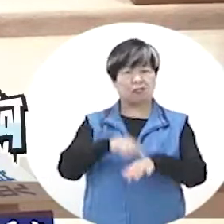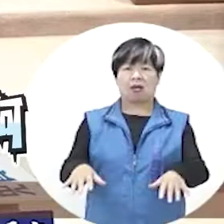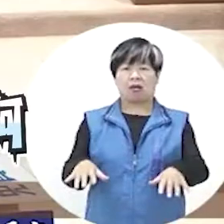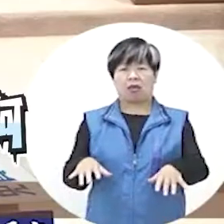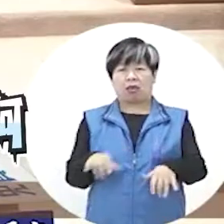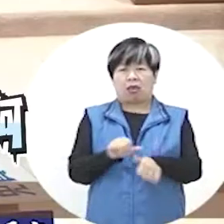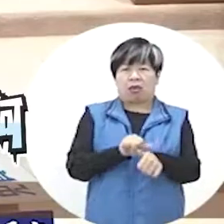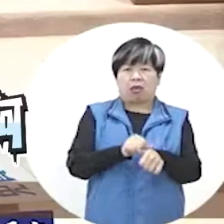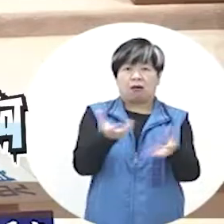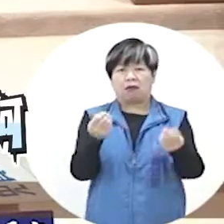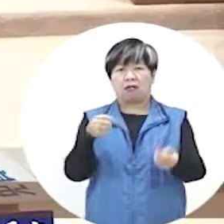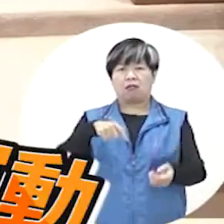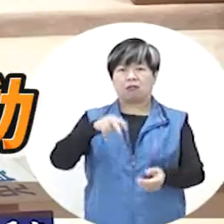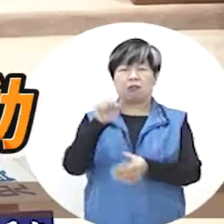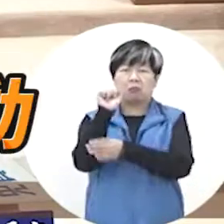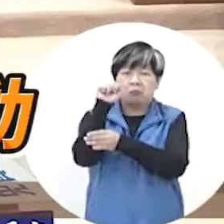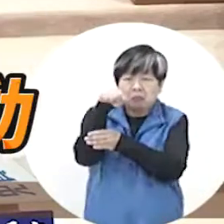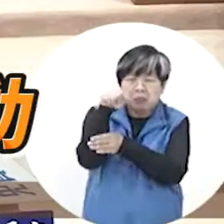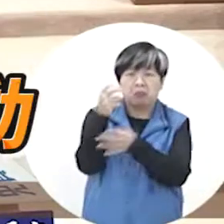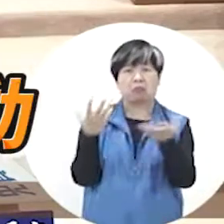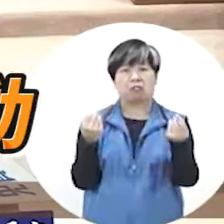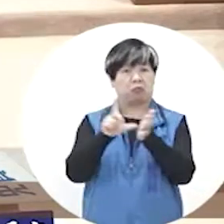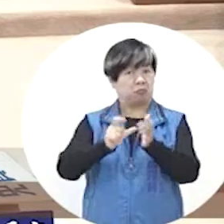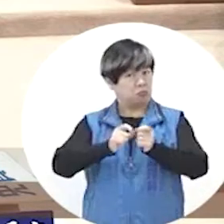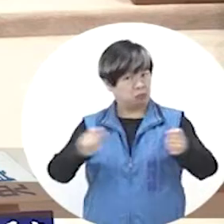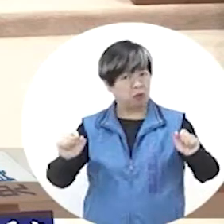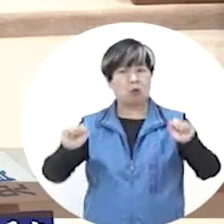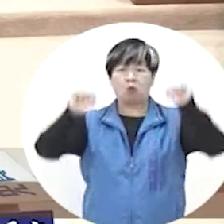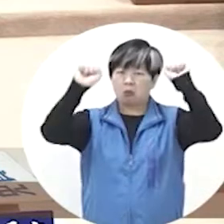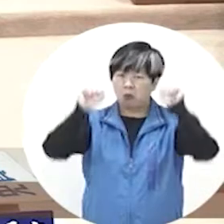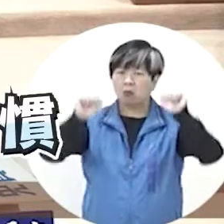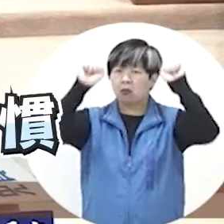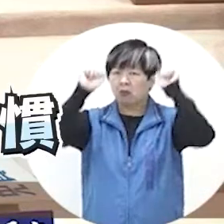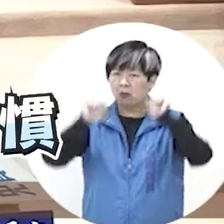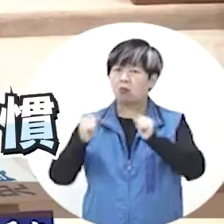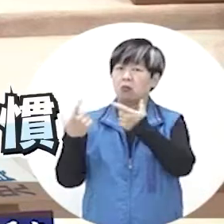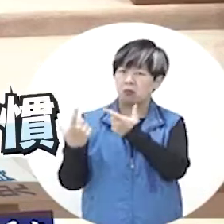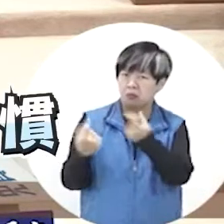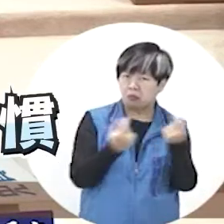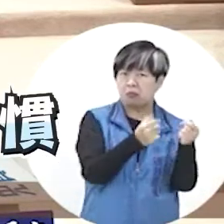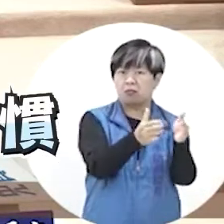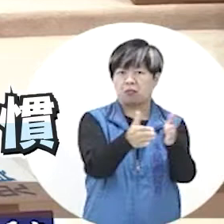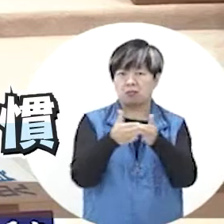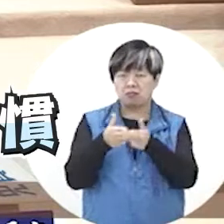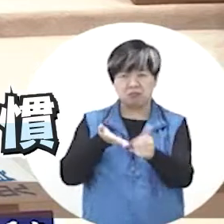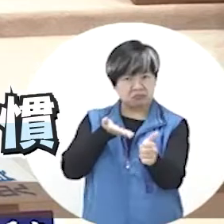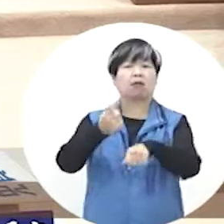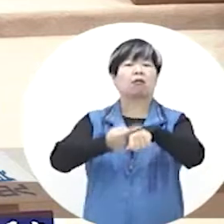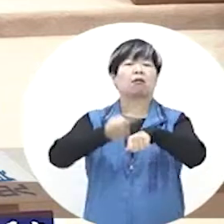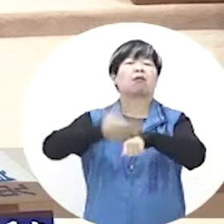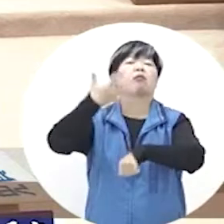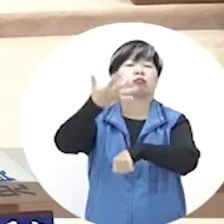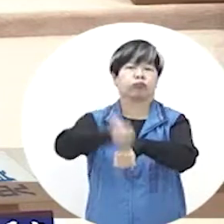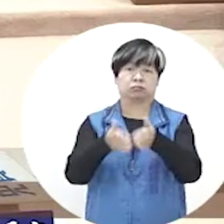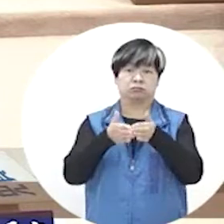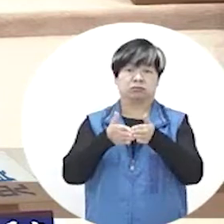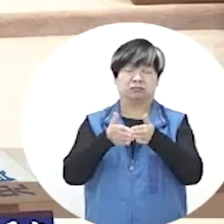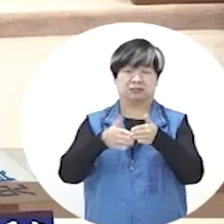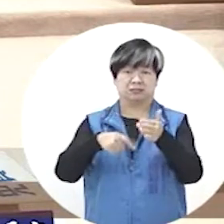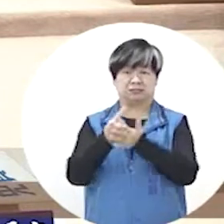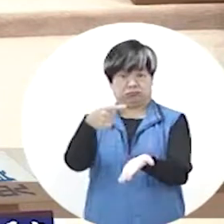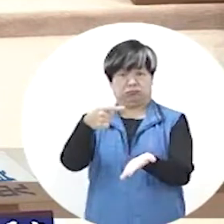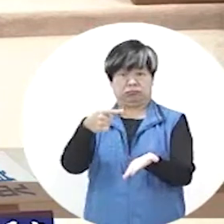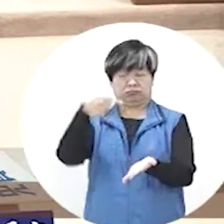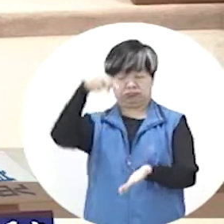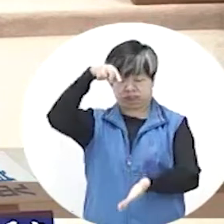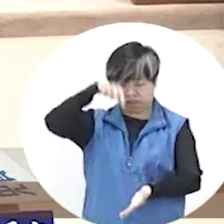是走路不会驼背啊，他需要很长期的运动。那这个长期的运动是要让他培养出运动习惯，不是靠他一次下